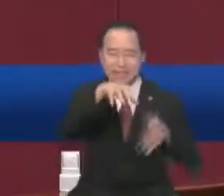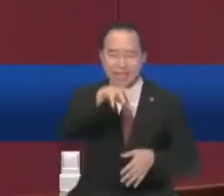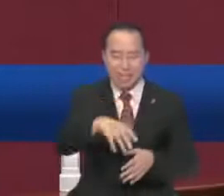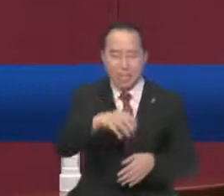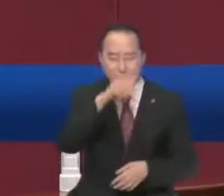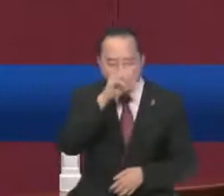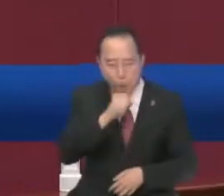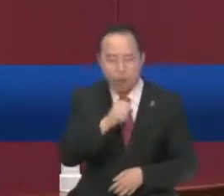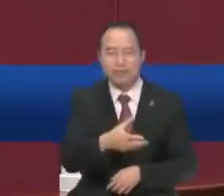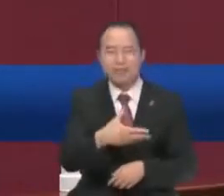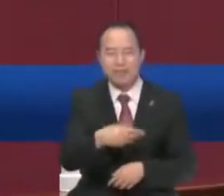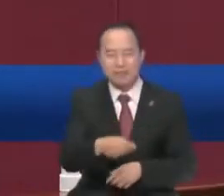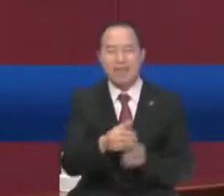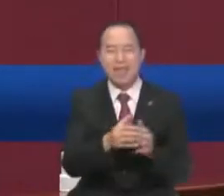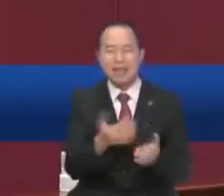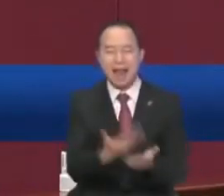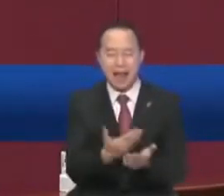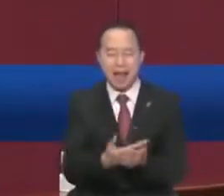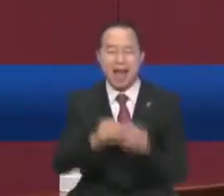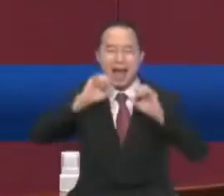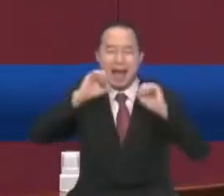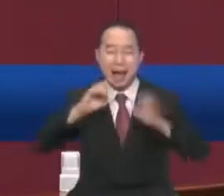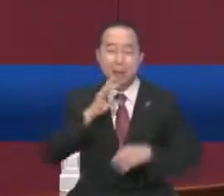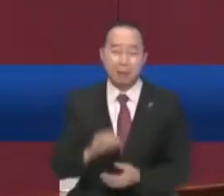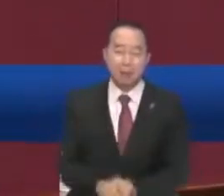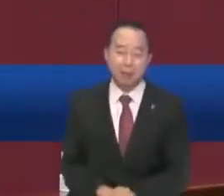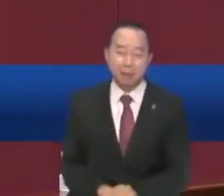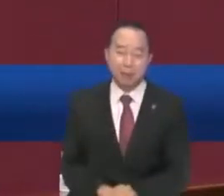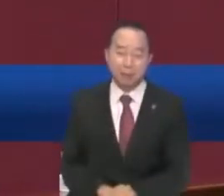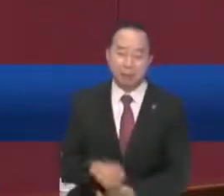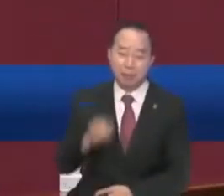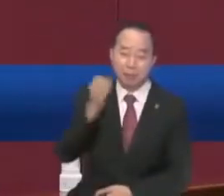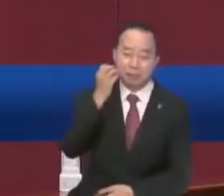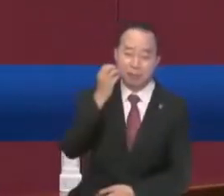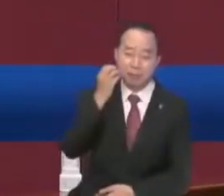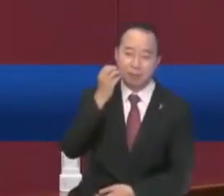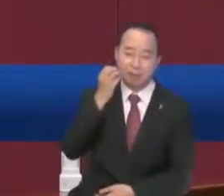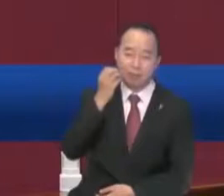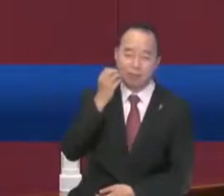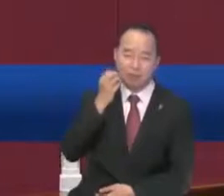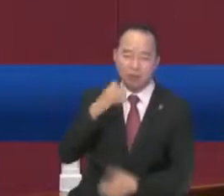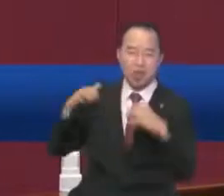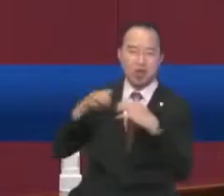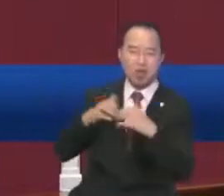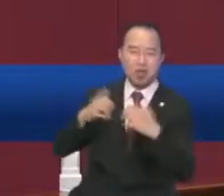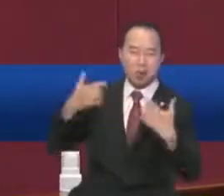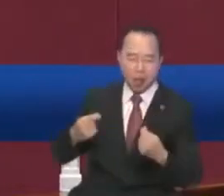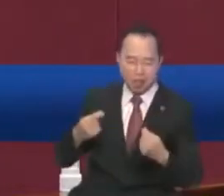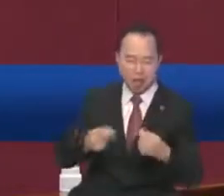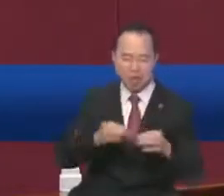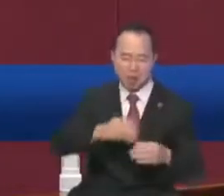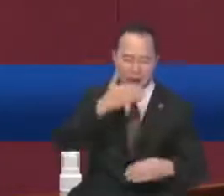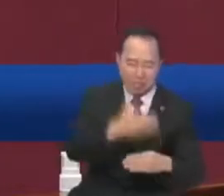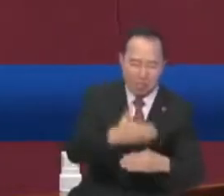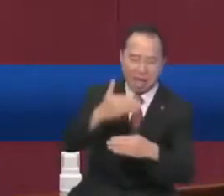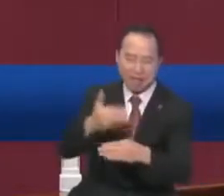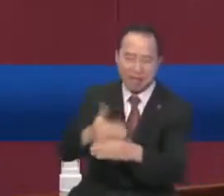없습니다. 방역 전시 체제라며 영업의 자유를 제한하고 시민들에게 소득 손실을